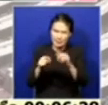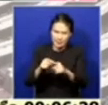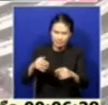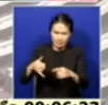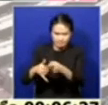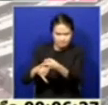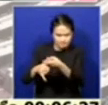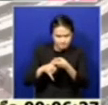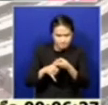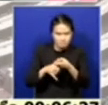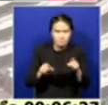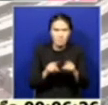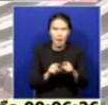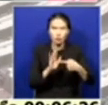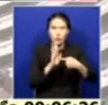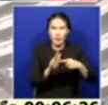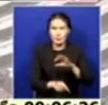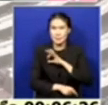มันเกินพอแล้ว